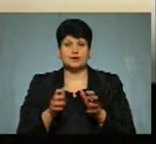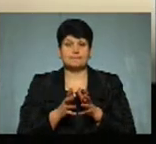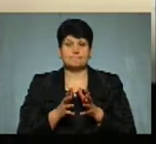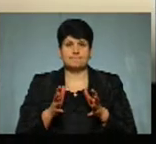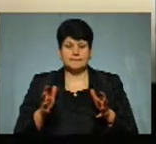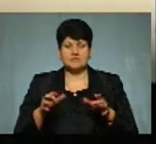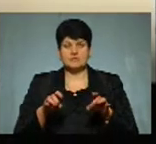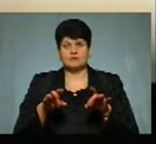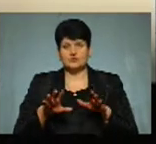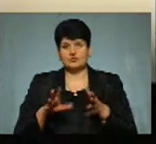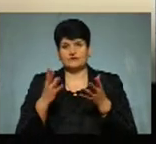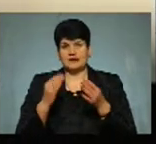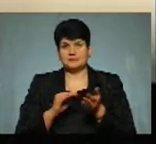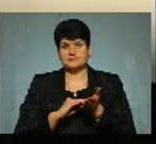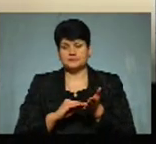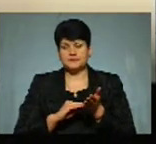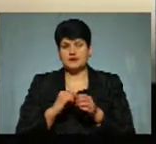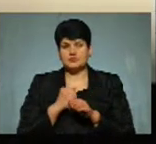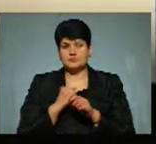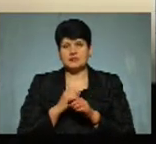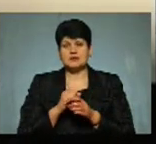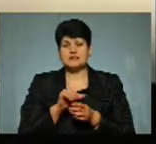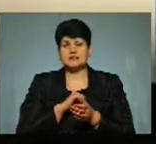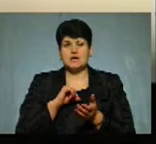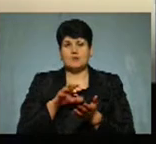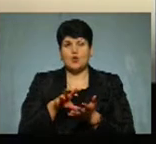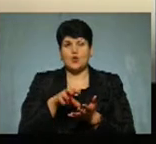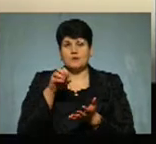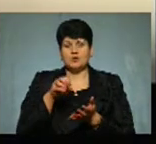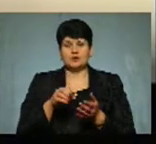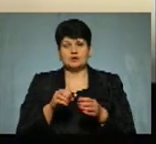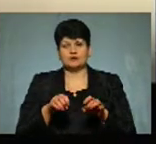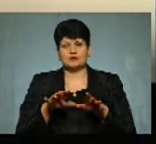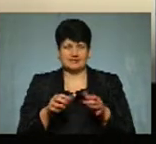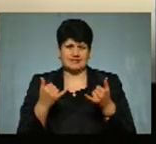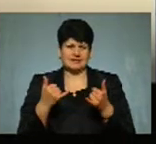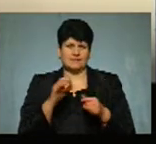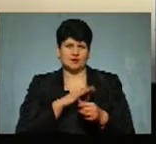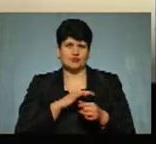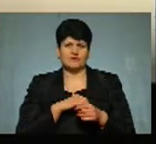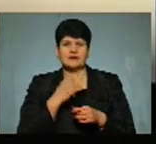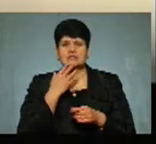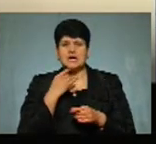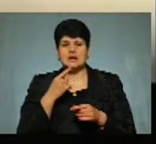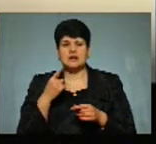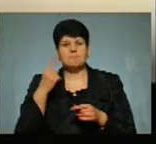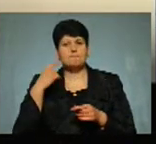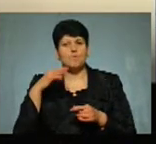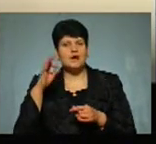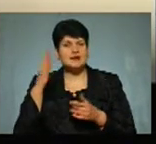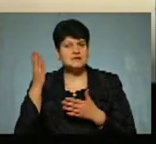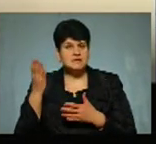більше постанов день виписувати, ми зробили самокопіюючі постанови на кшталт таких, які зараз використовує Нацполіція, тобто управління патрульної